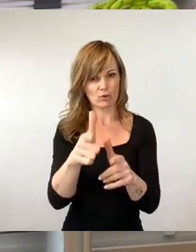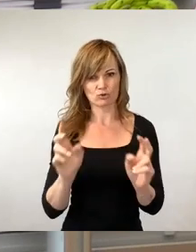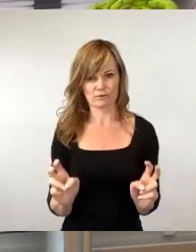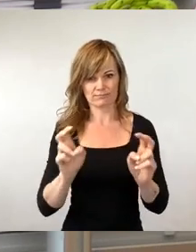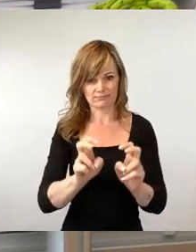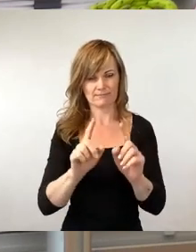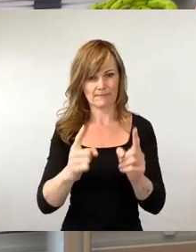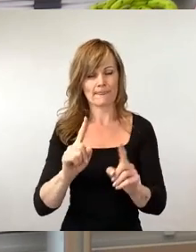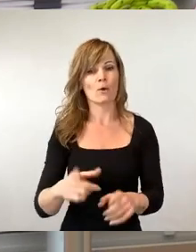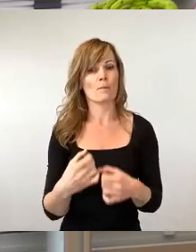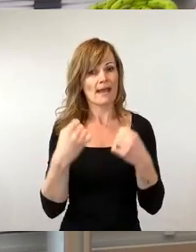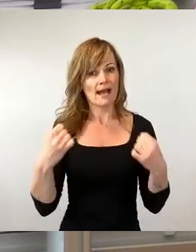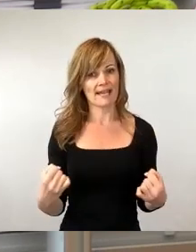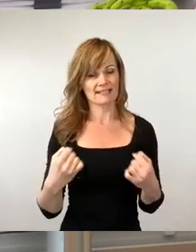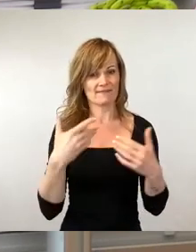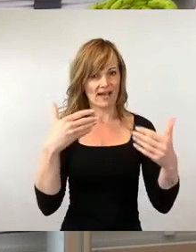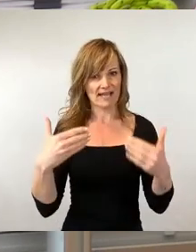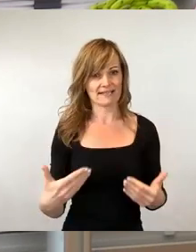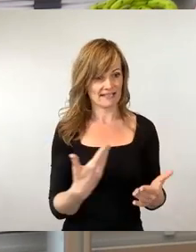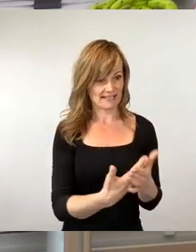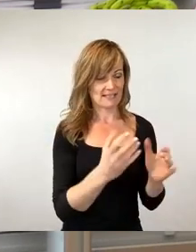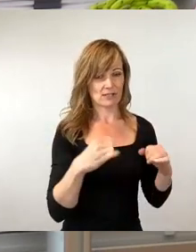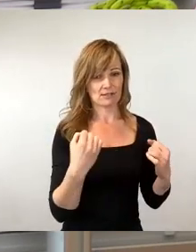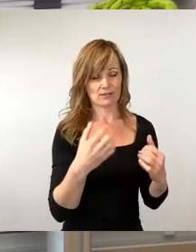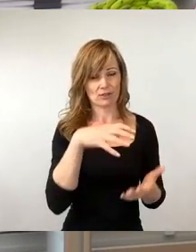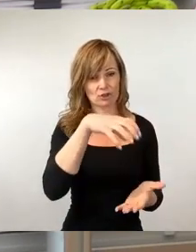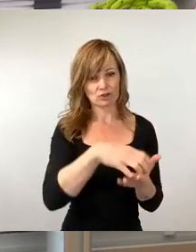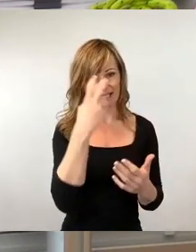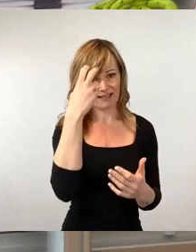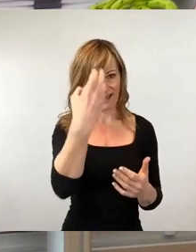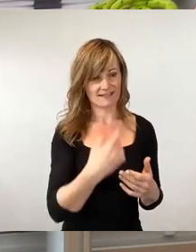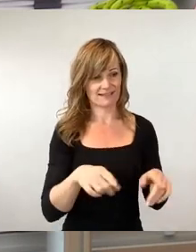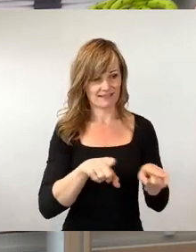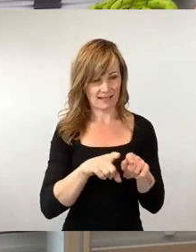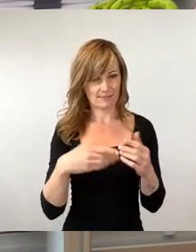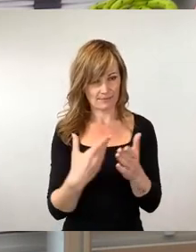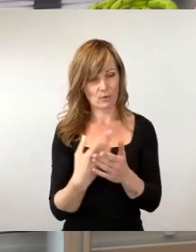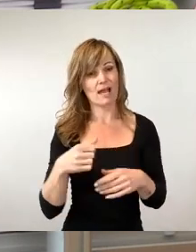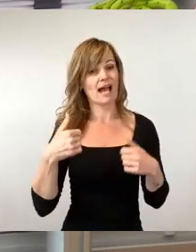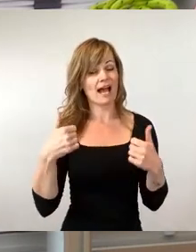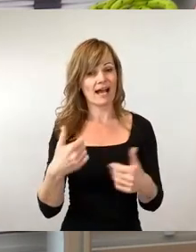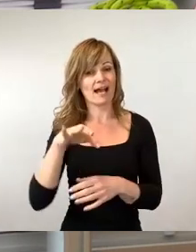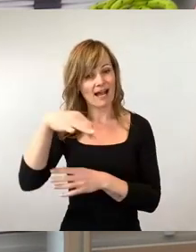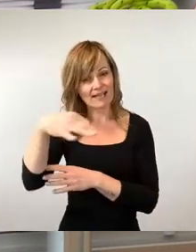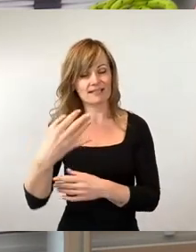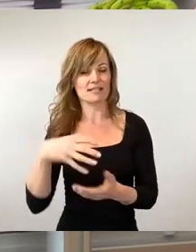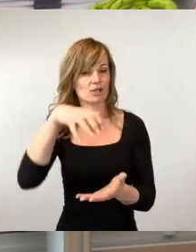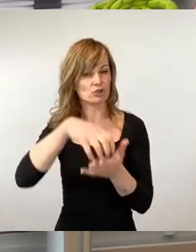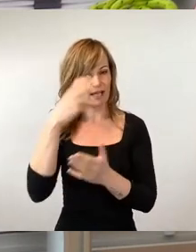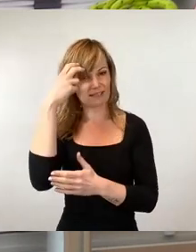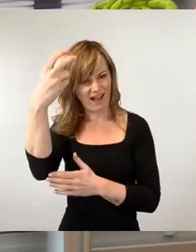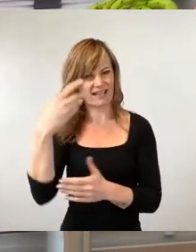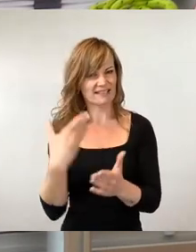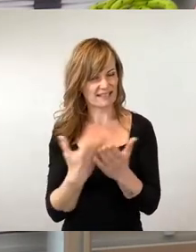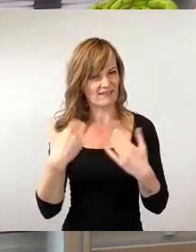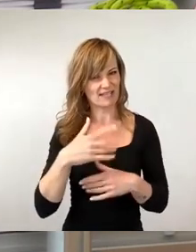Stadtrat. Und in den vergangenen 4,5 Jahren, ich glaube, das ist so ziemlich das einzige Thema, bei dem sich dieser Stadtrat wirklich einig gewesen ist, waren wir uns einig darüber, dass